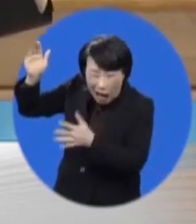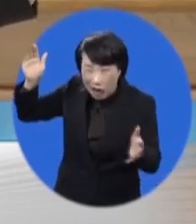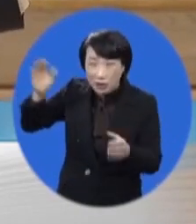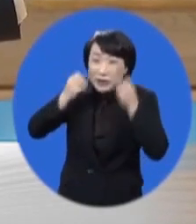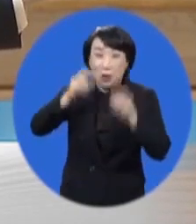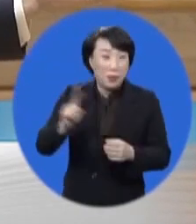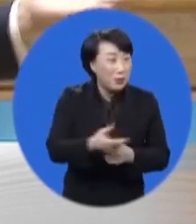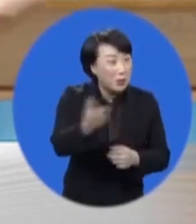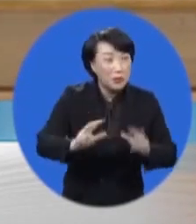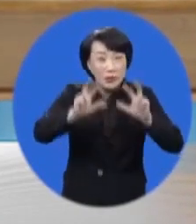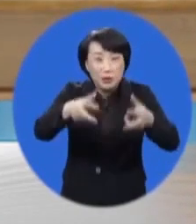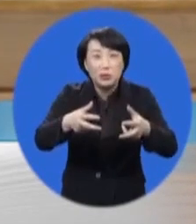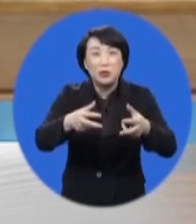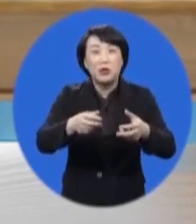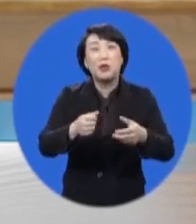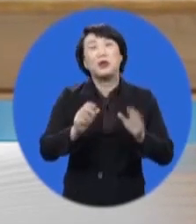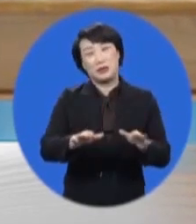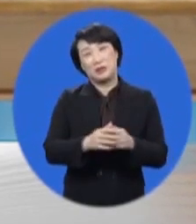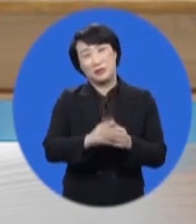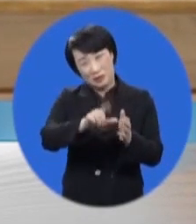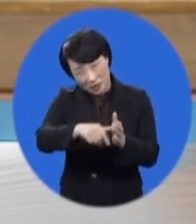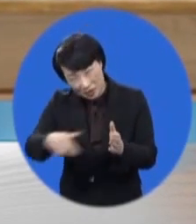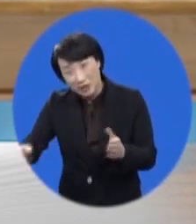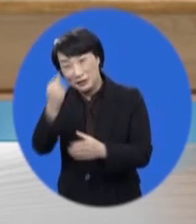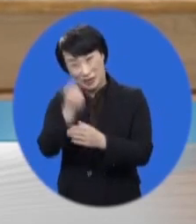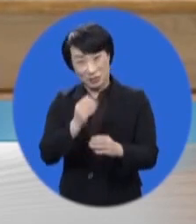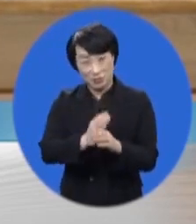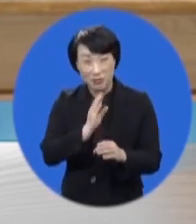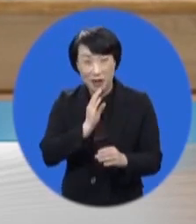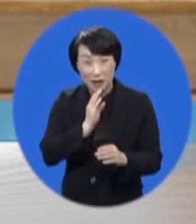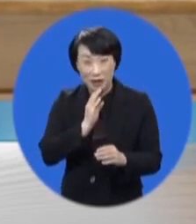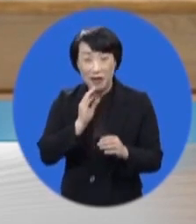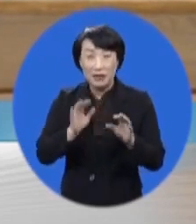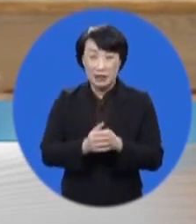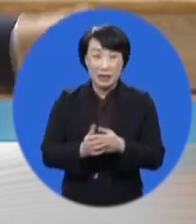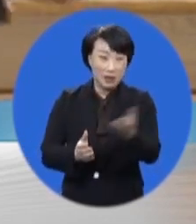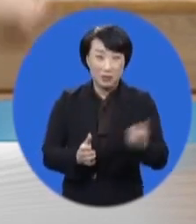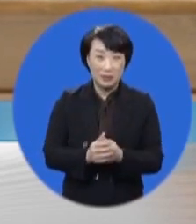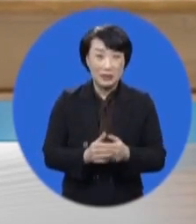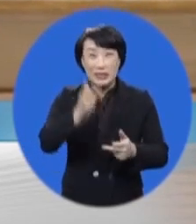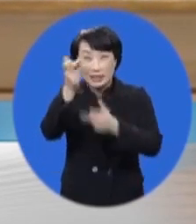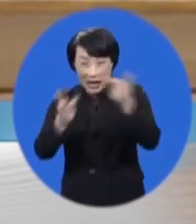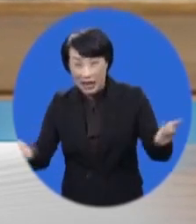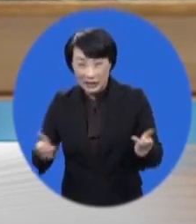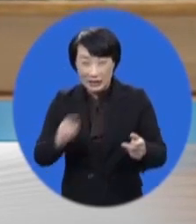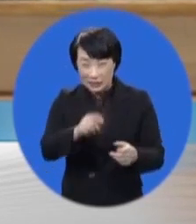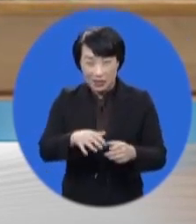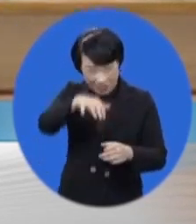예, 지구도 점점 낡아져 가잖아요. 응? 예, 싱싱한 산을 파서 도로를